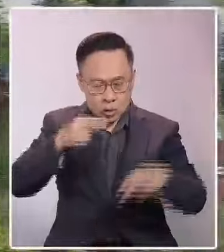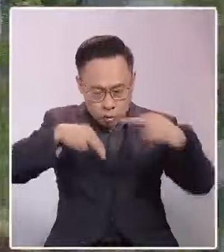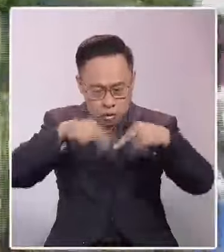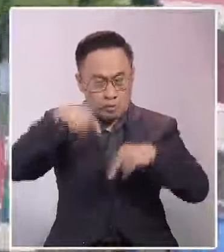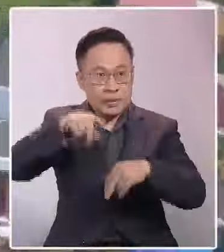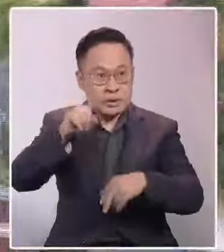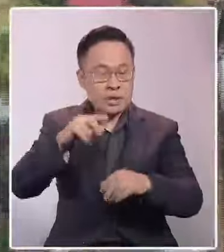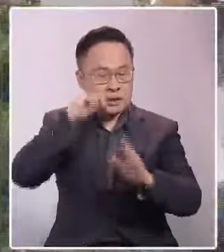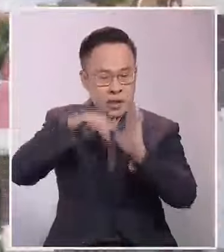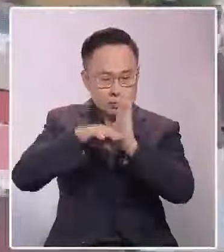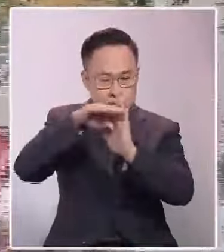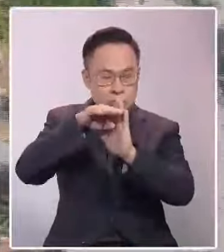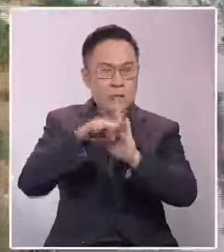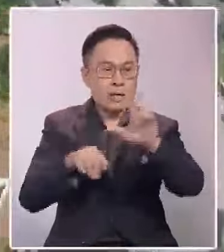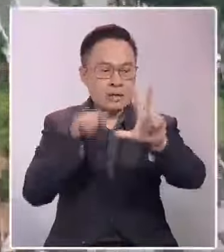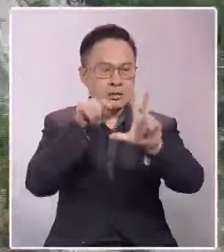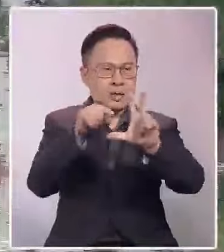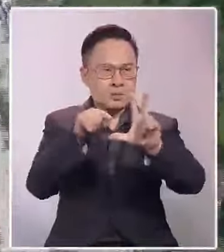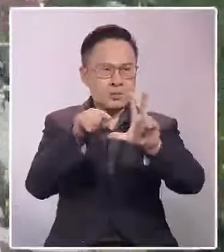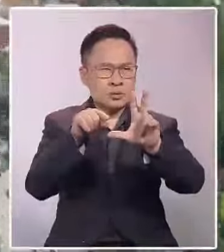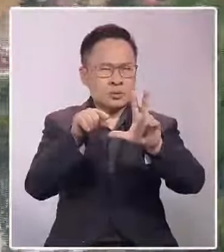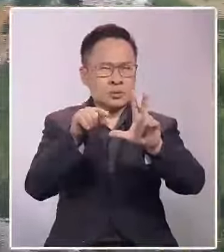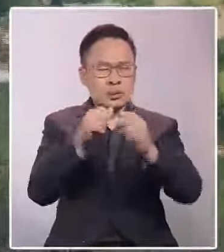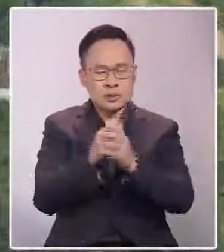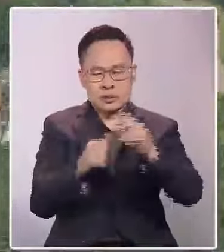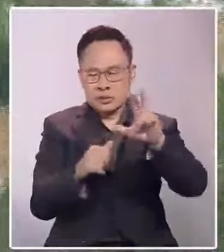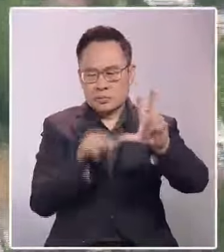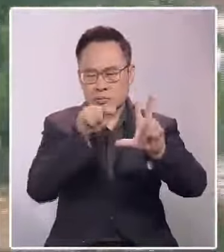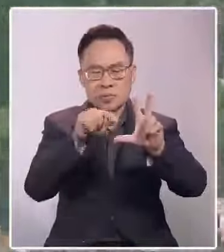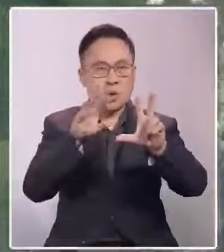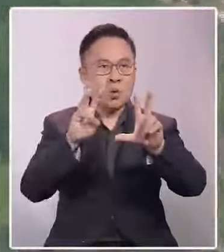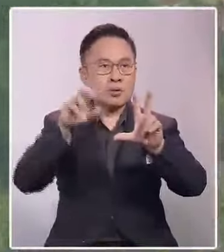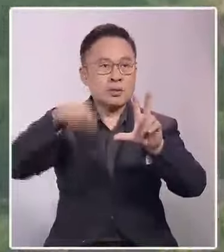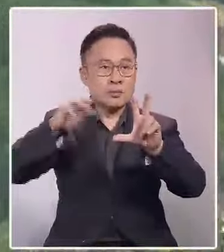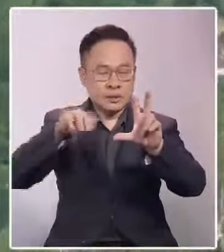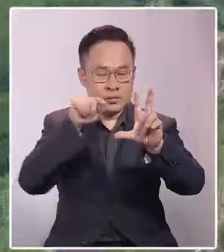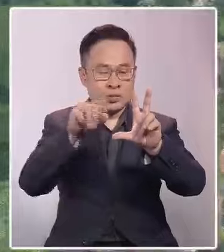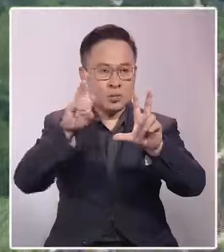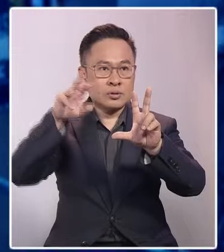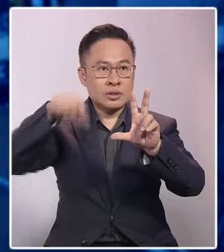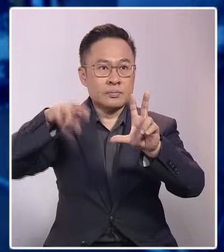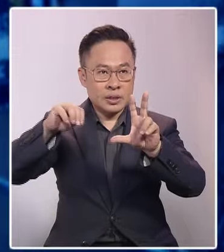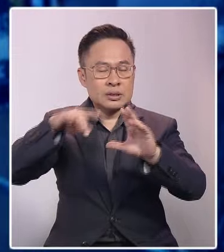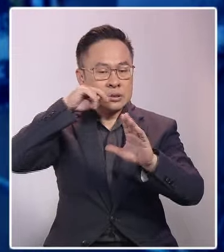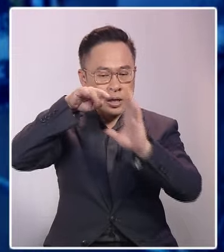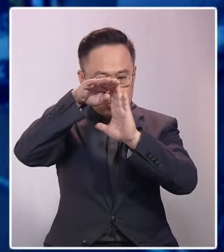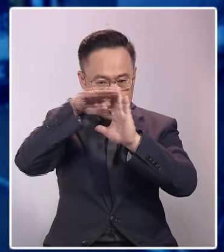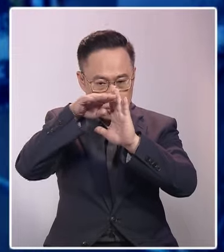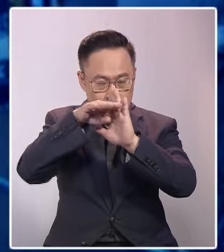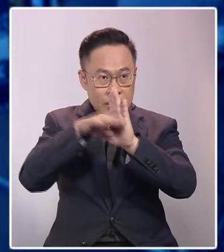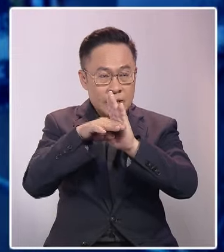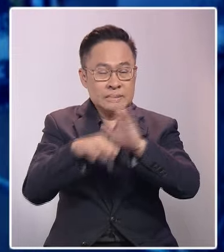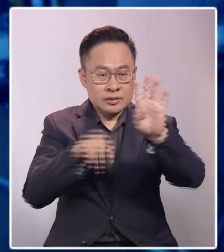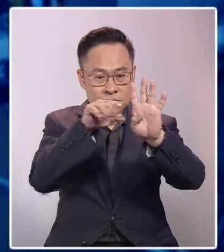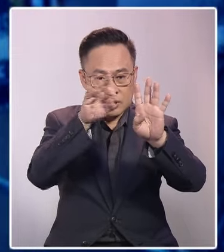ที่ 3มตกับอีก 6ซมนะครับค่อยๆลดลงมาอย่างต่อเนื่องนะครับอ่าก็ถือว่าเป็นอีกจุดนึง